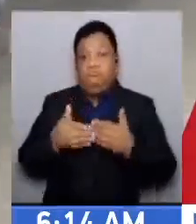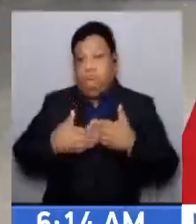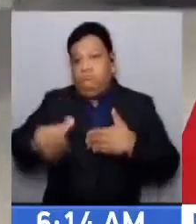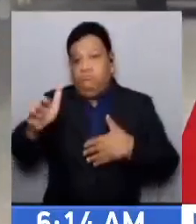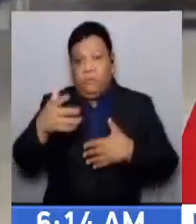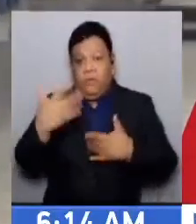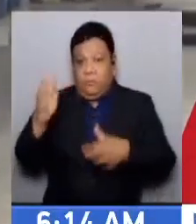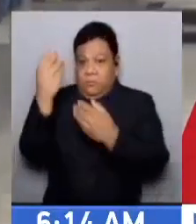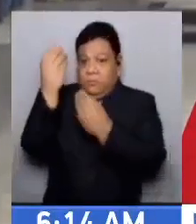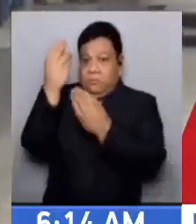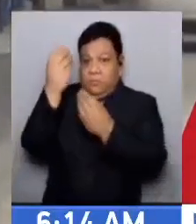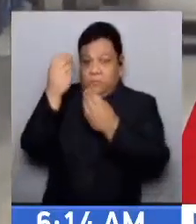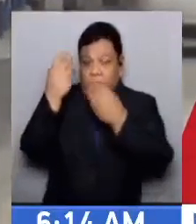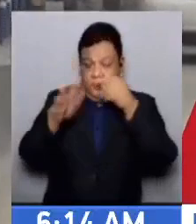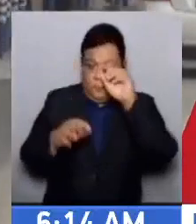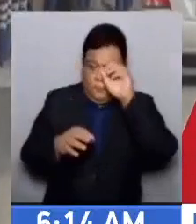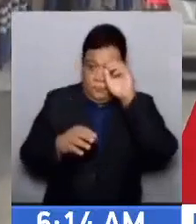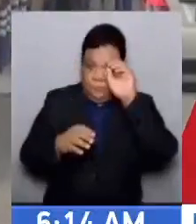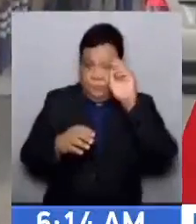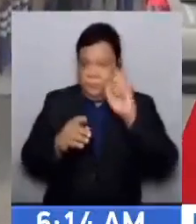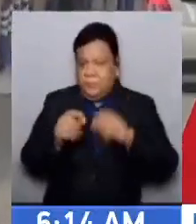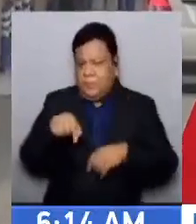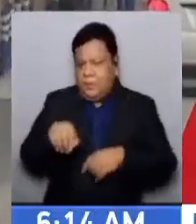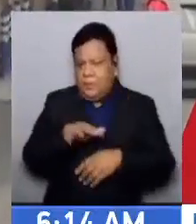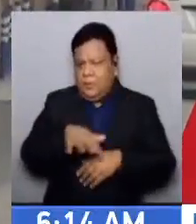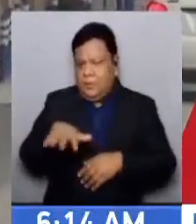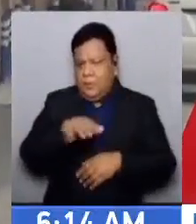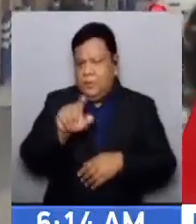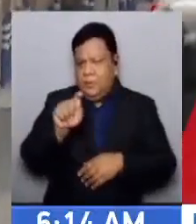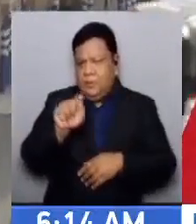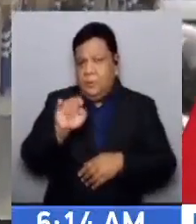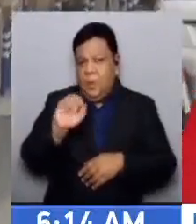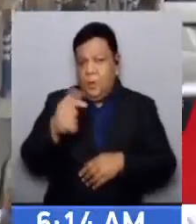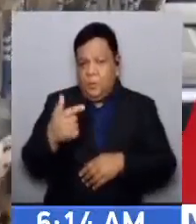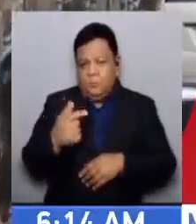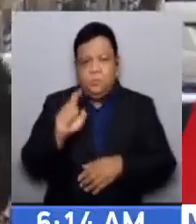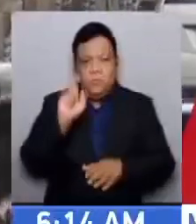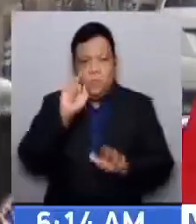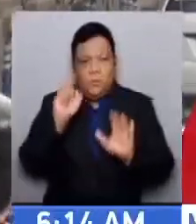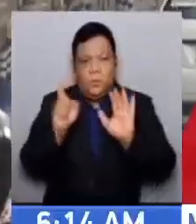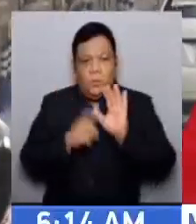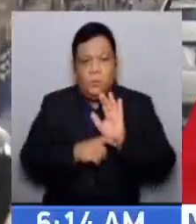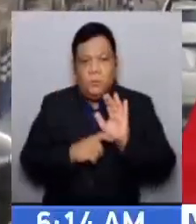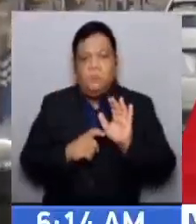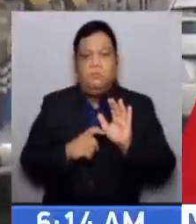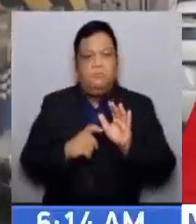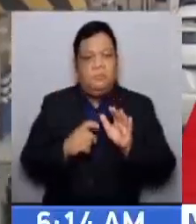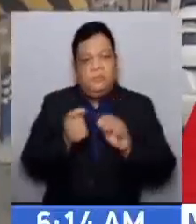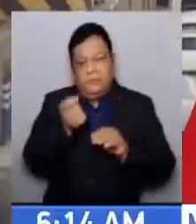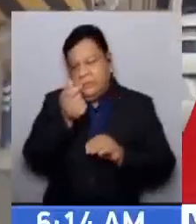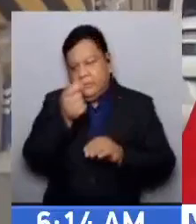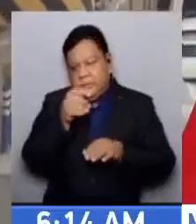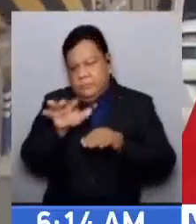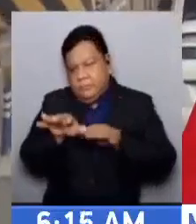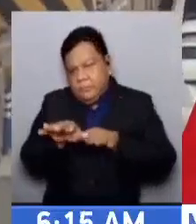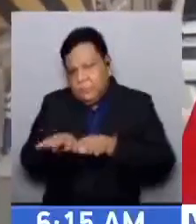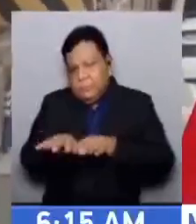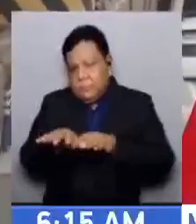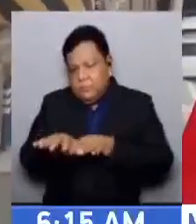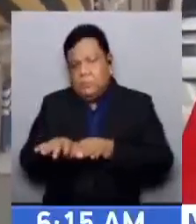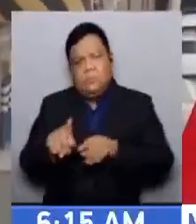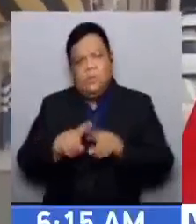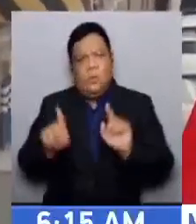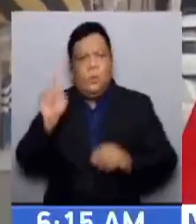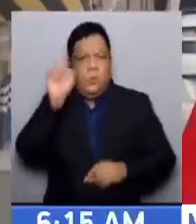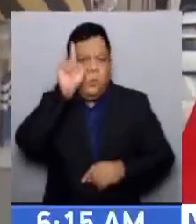po na itong Timog EDSA, ay nakikita natin may kaunting pagbabagal lang. Pero patuloy naman po ang pag-usad ng